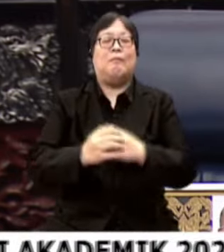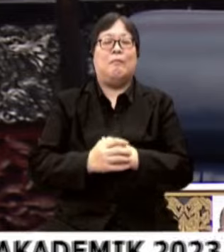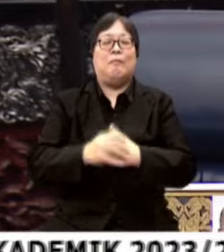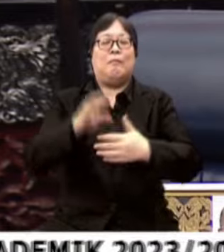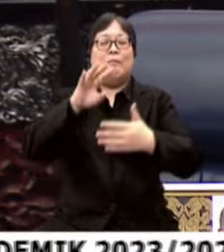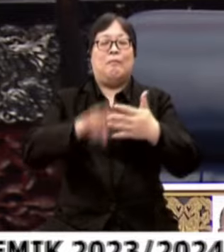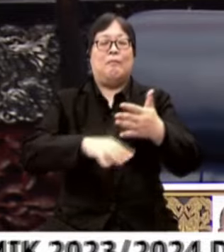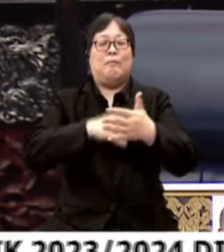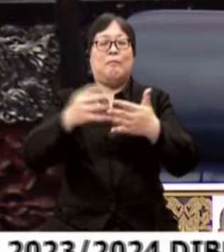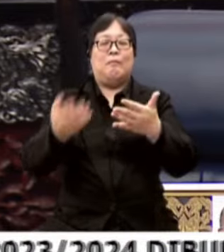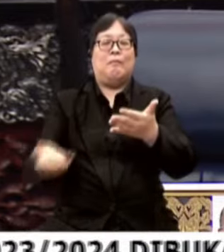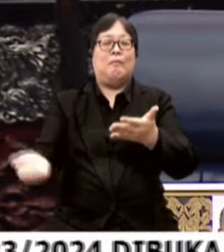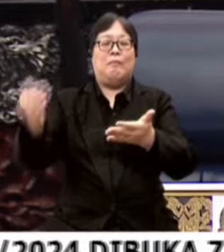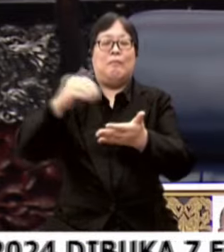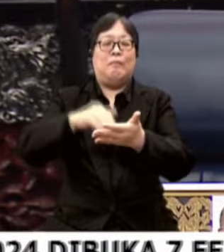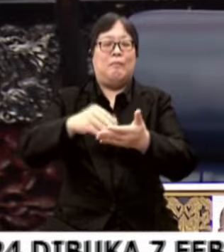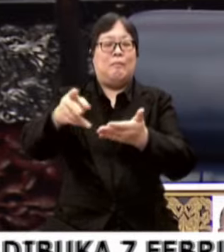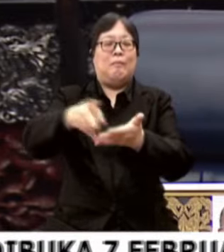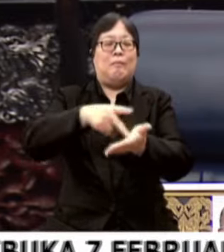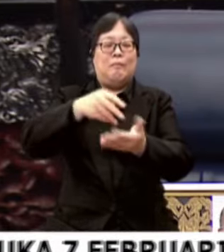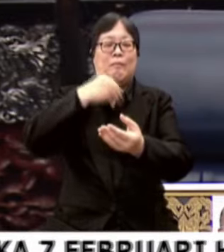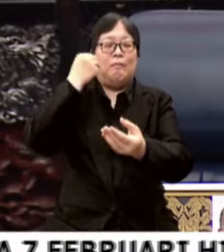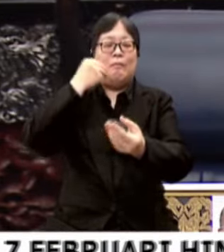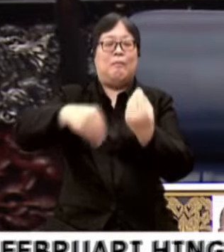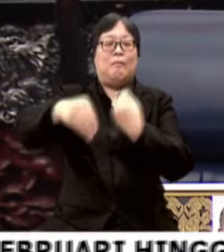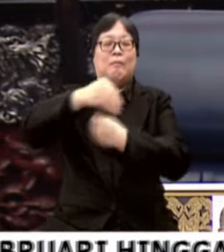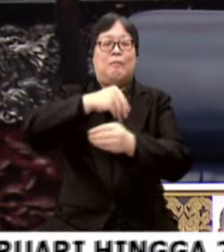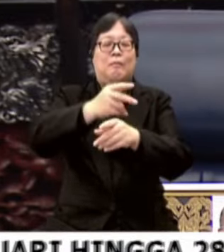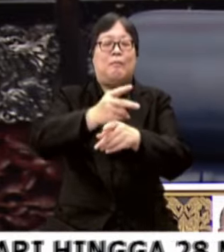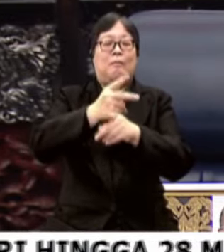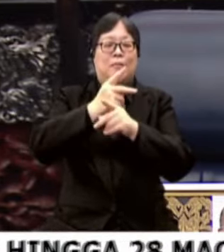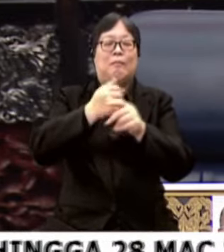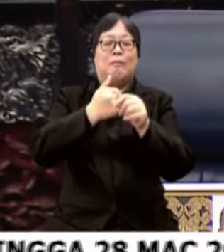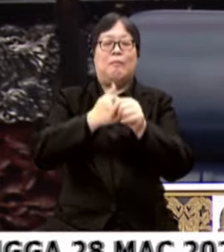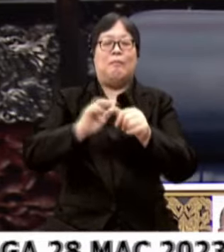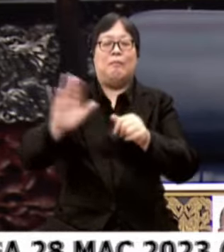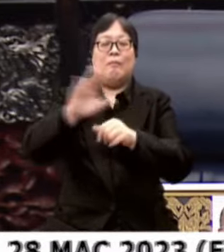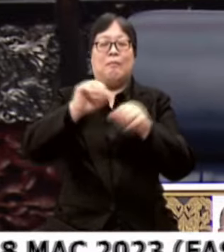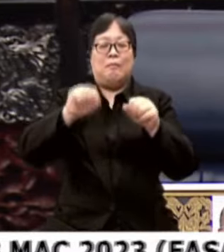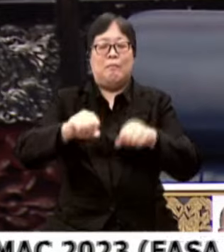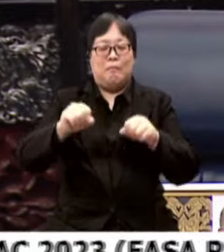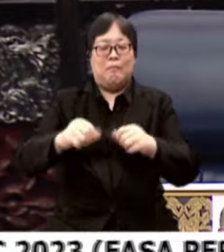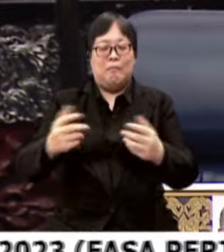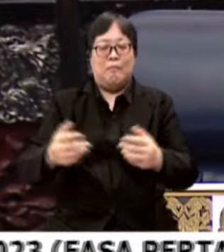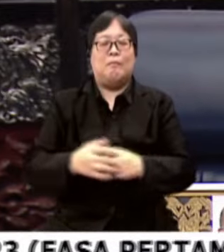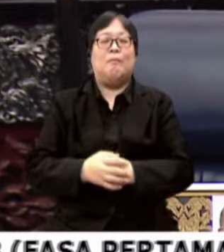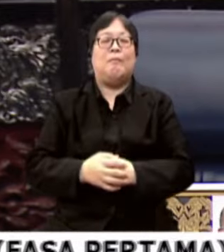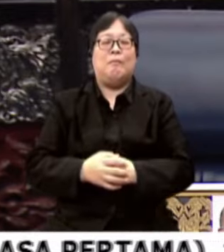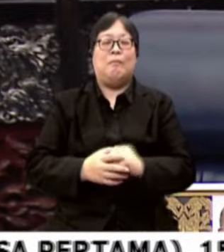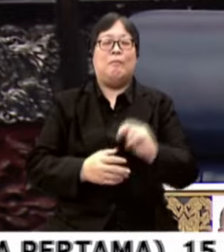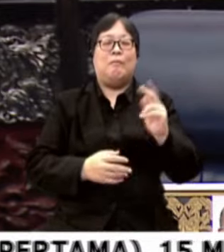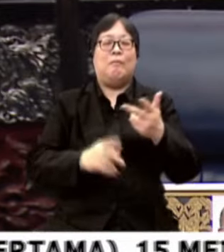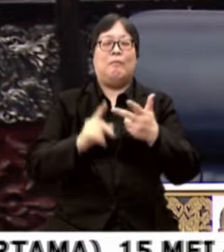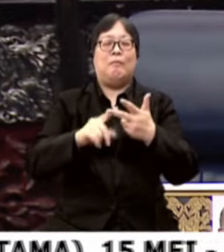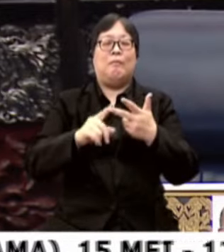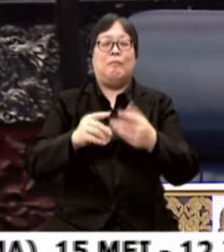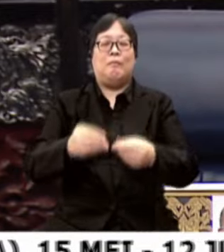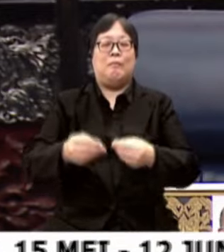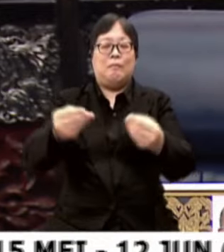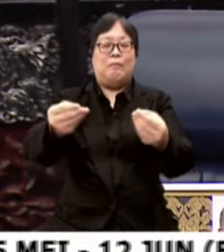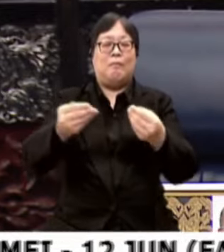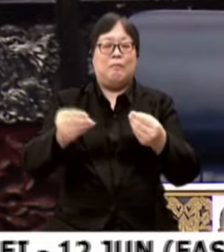penjadwalan semula bayaran balik pinjaman mengikut kemampuan peminjam ketiga pemberian